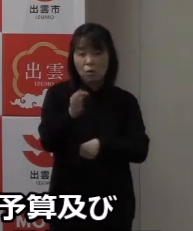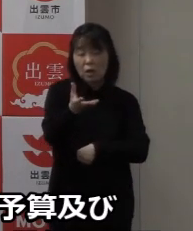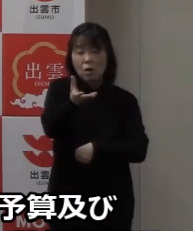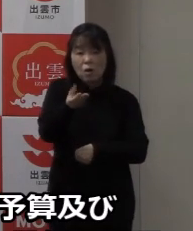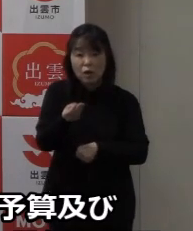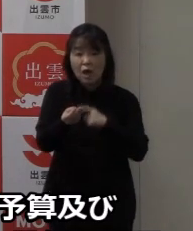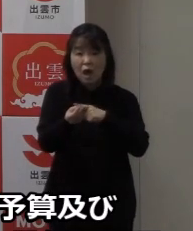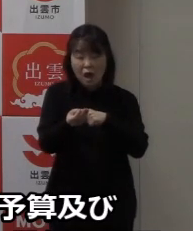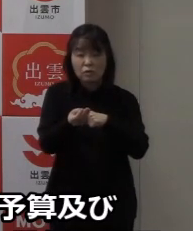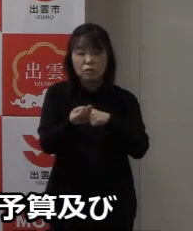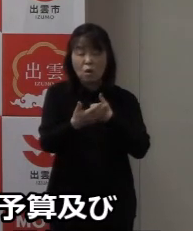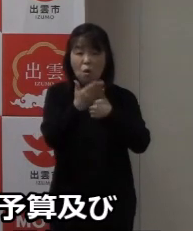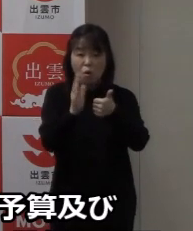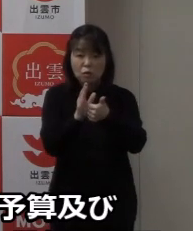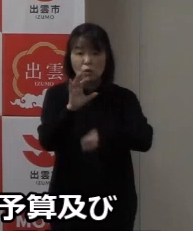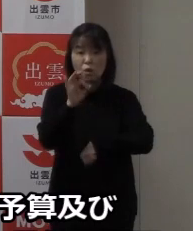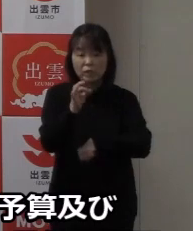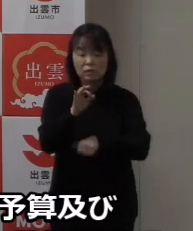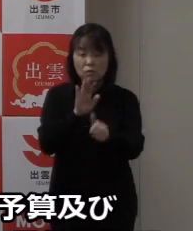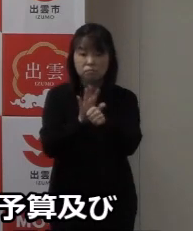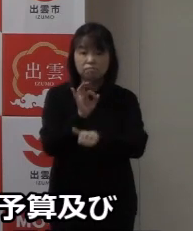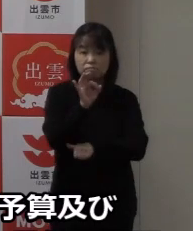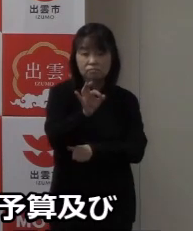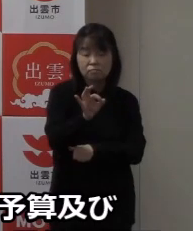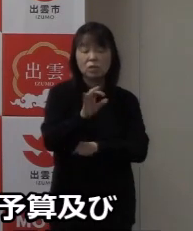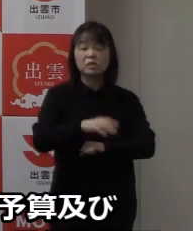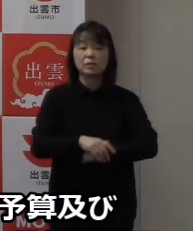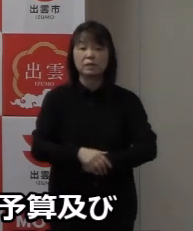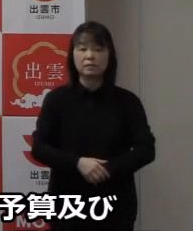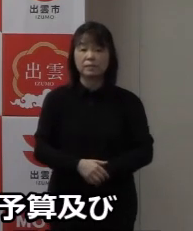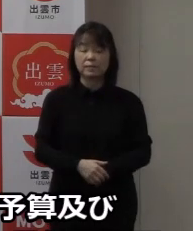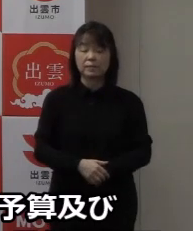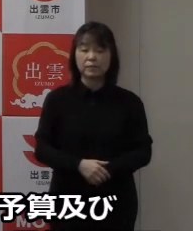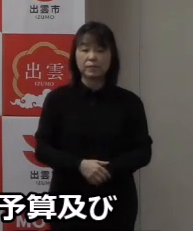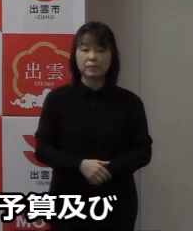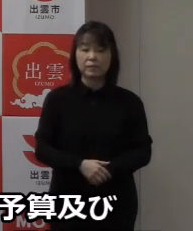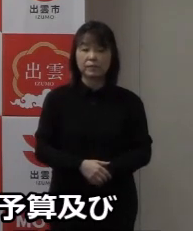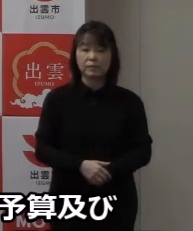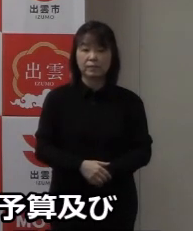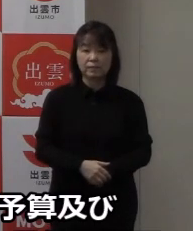で計上したところであります。また